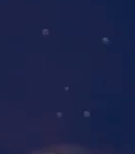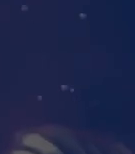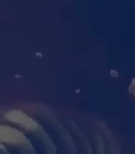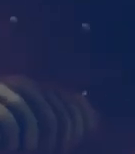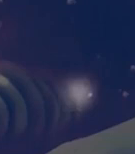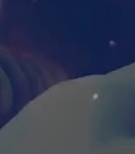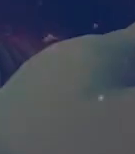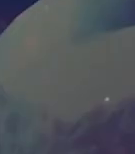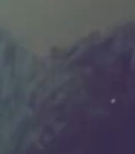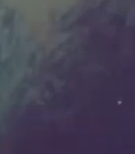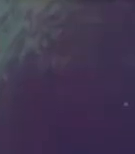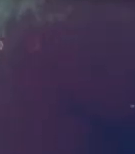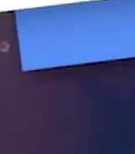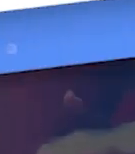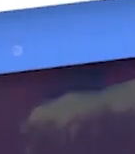Achani sanitize